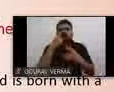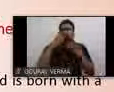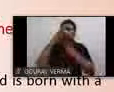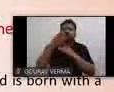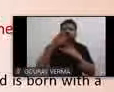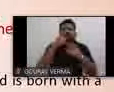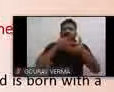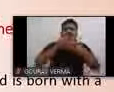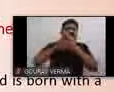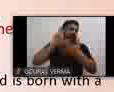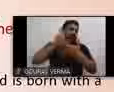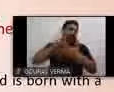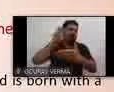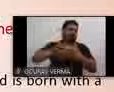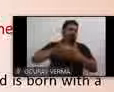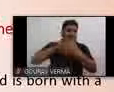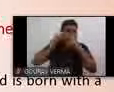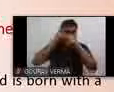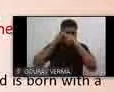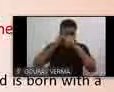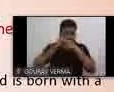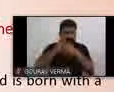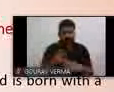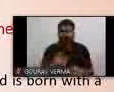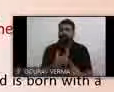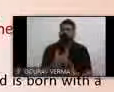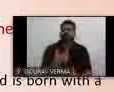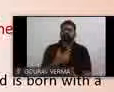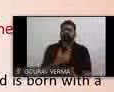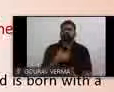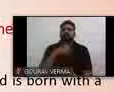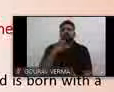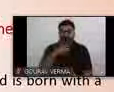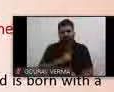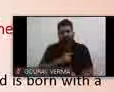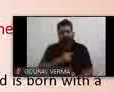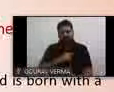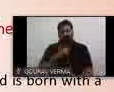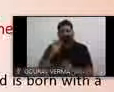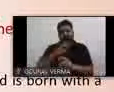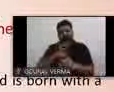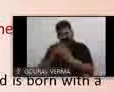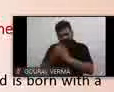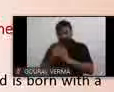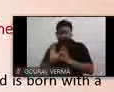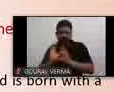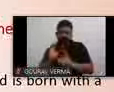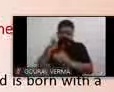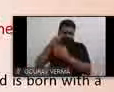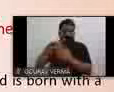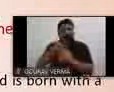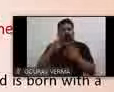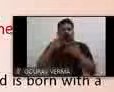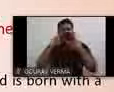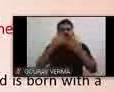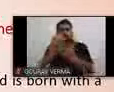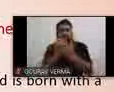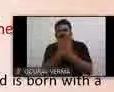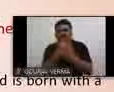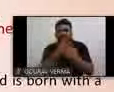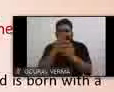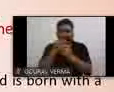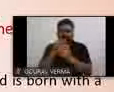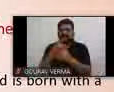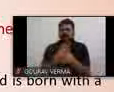ताला लगा होता है. अल्टीमेटली वंस ऑल ऑफ अस, आई आल्सो वेंट फॉर होम प्रोग्राम एंड वी रियलाइज्ड, ये